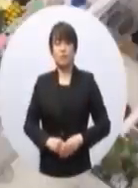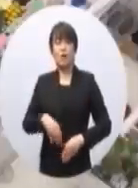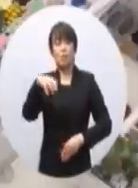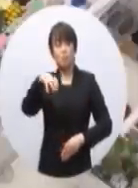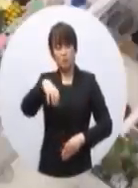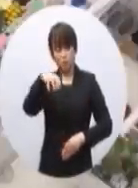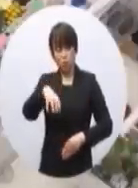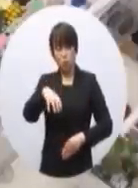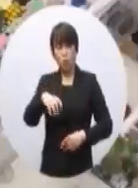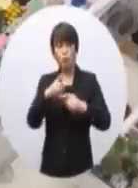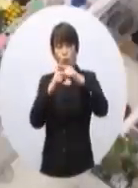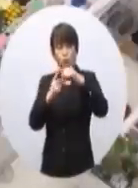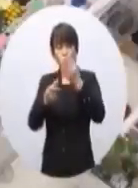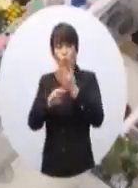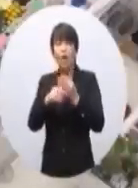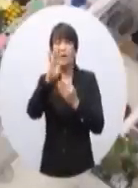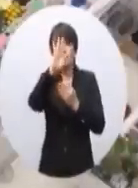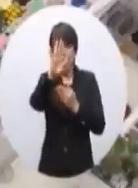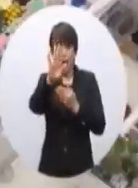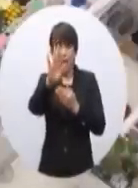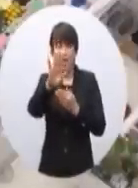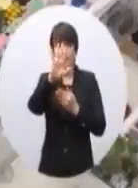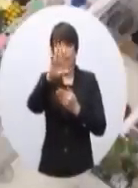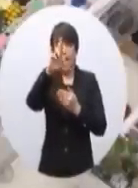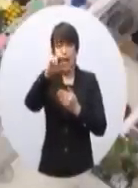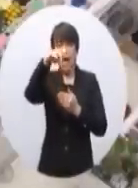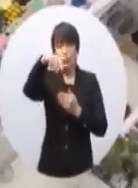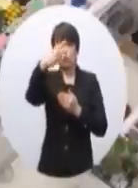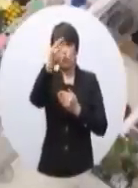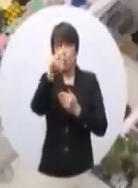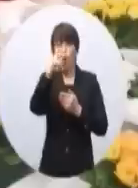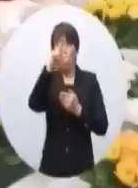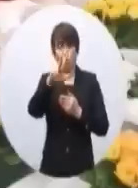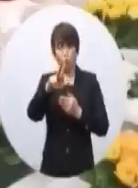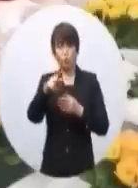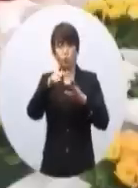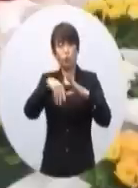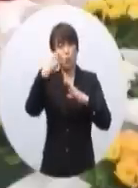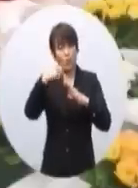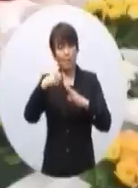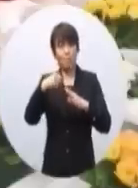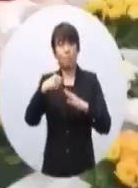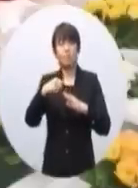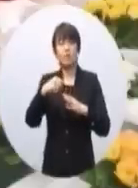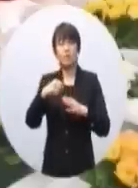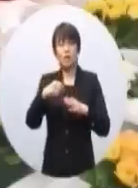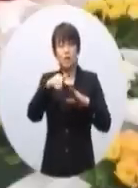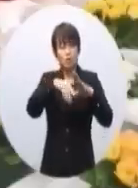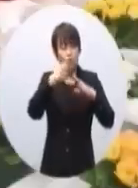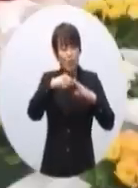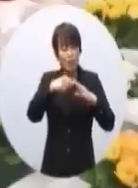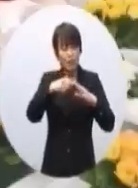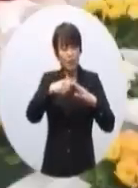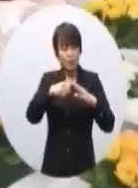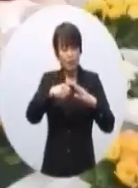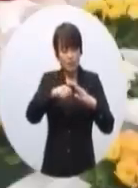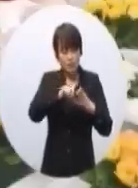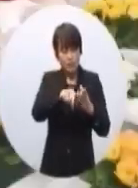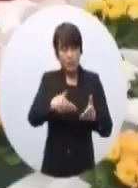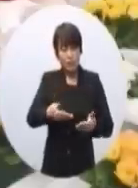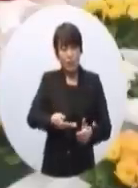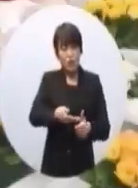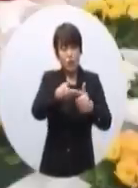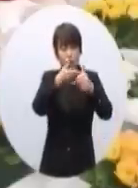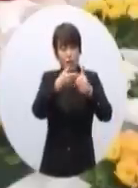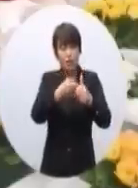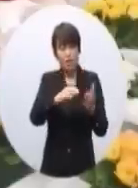場所は辻堂駅前のテラスモール湘南です。 湘南地域で育った美しいお花が